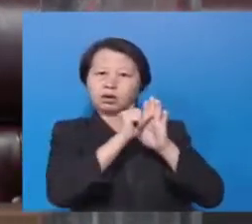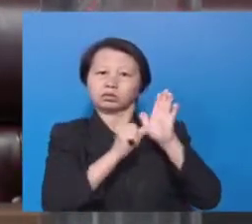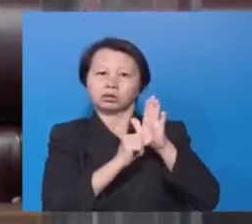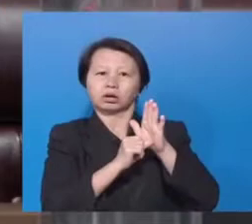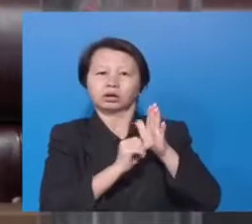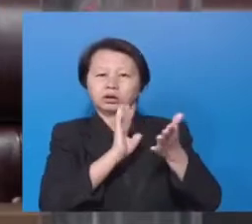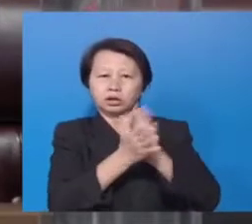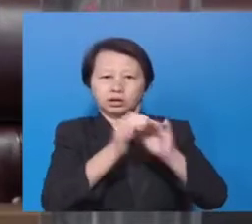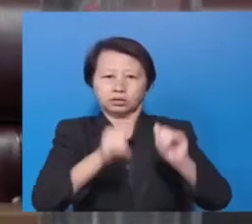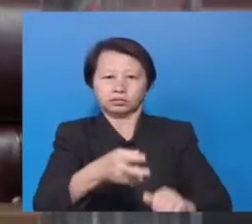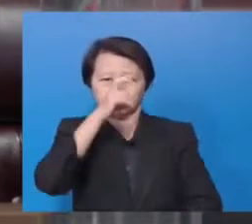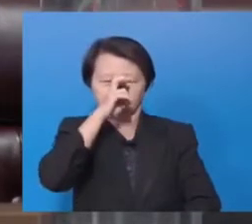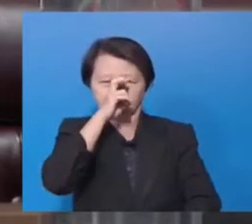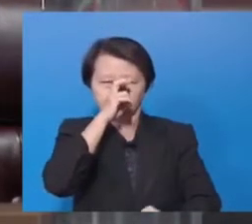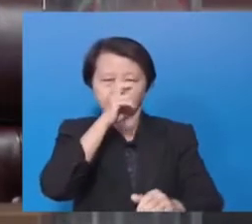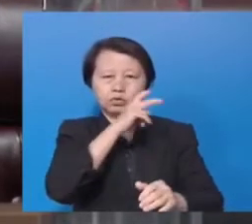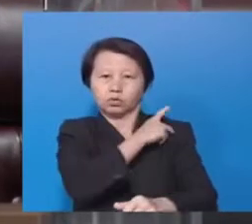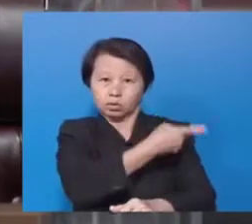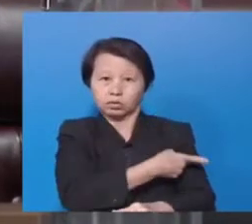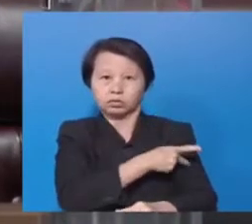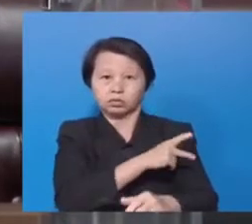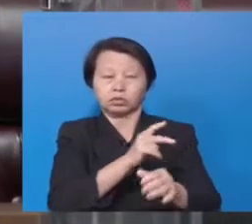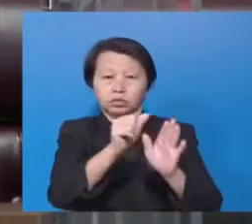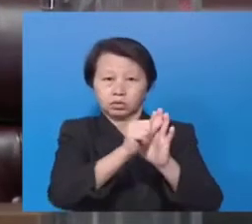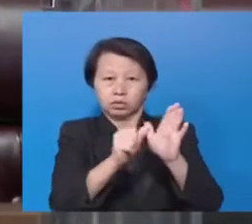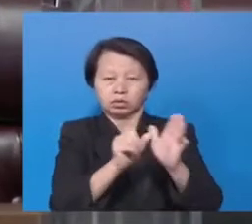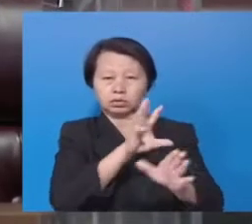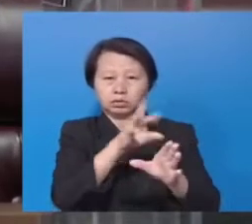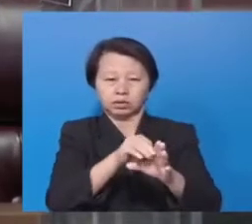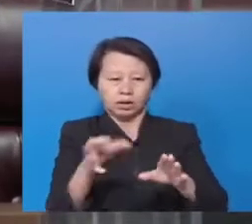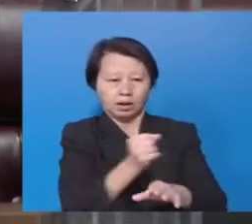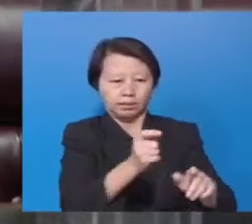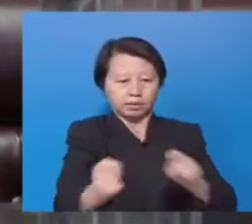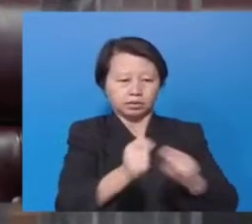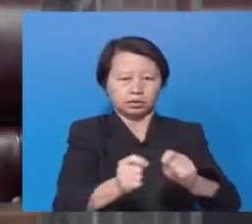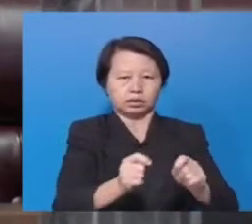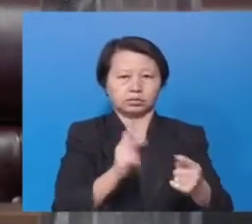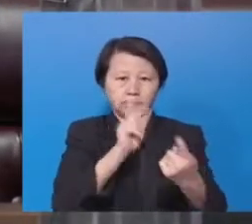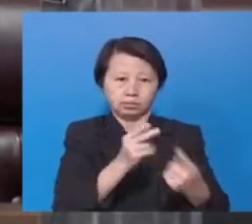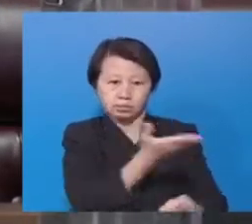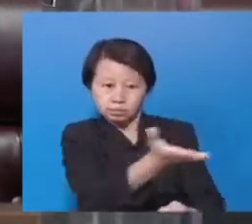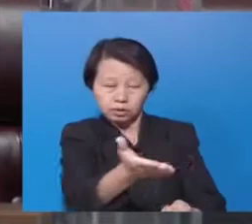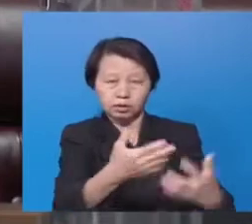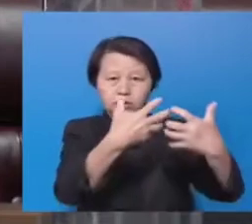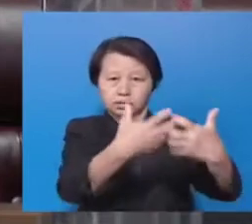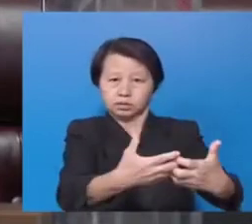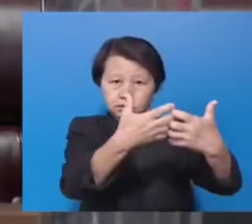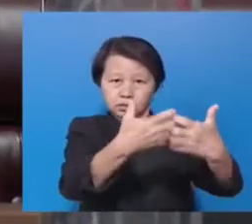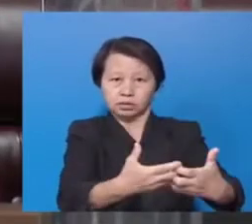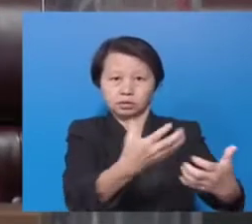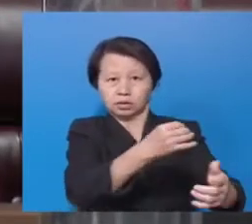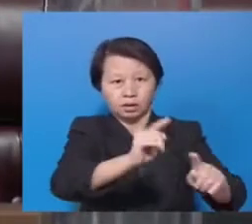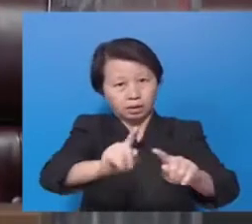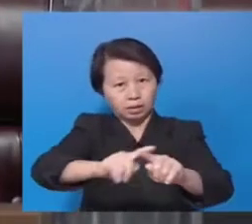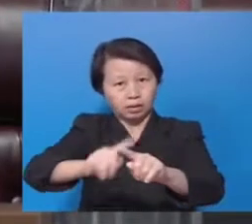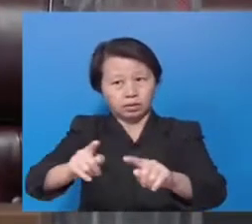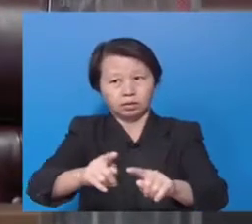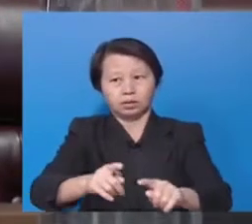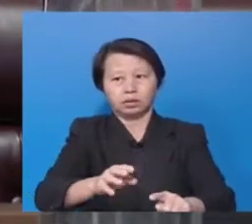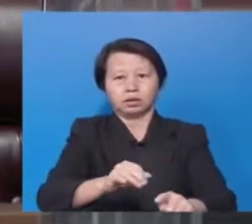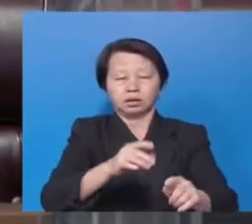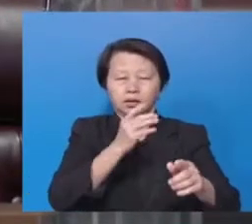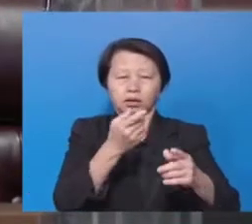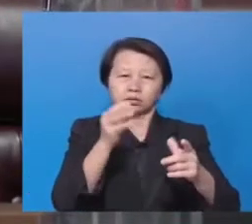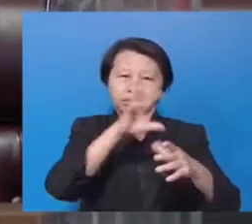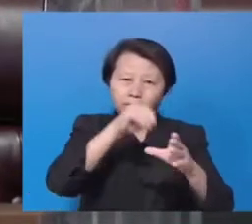supaya kita dapat memuaskan pelaksanaannya termasuk mengambil tindakan kepada penghilang pilanggede sebagainya masuklah